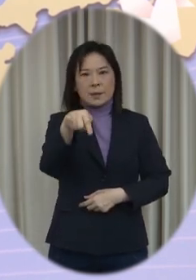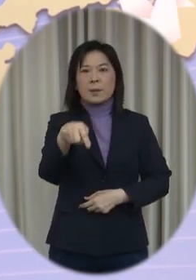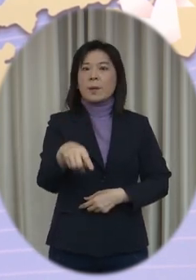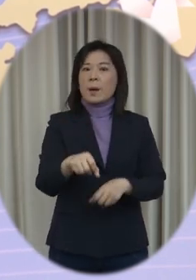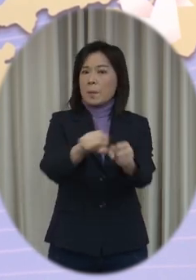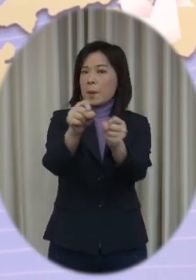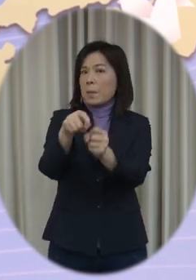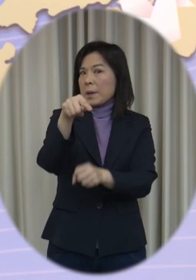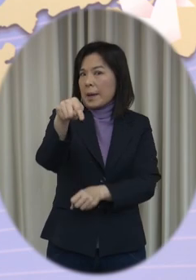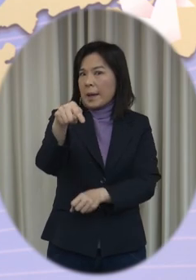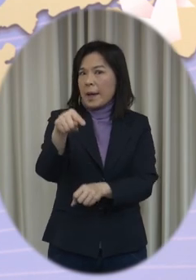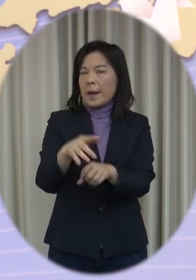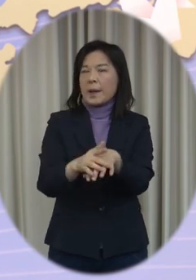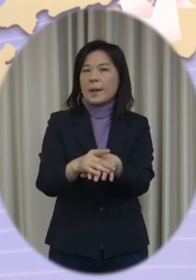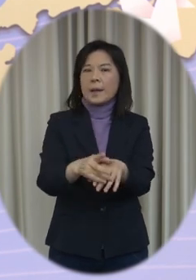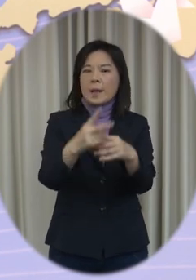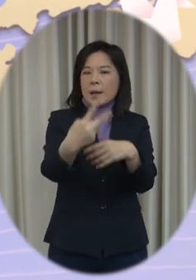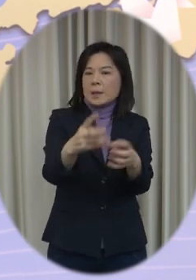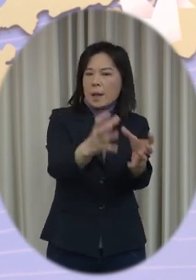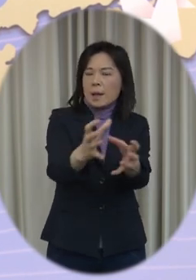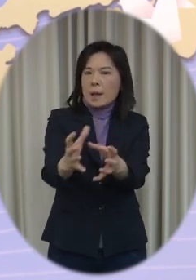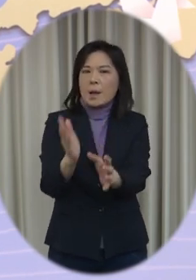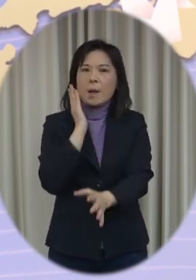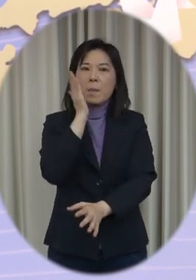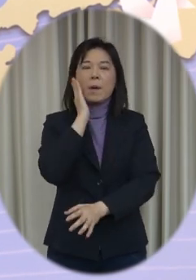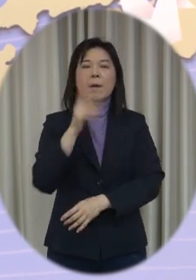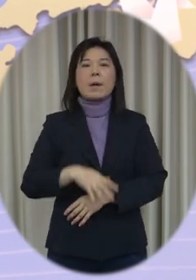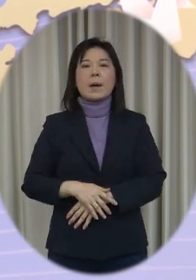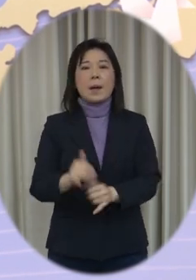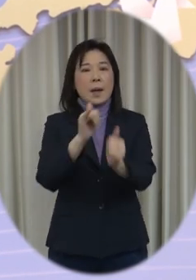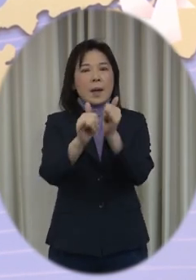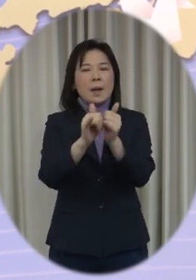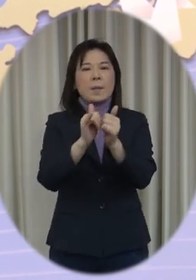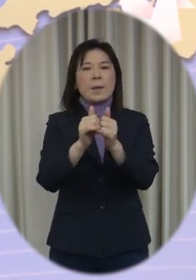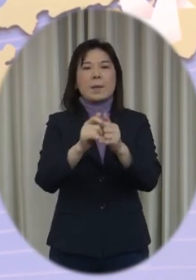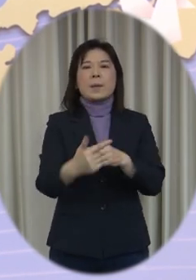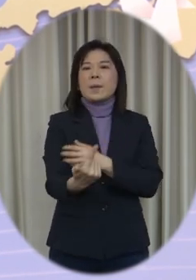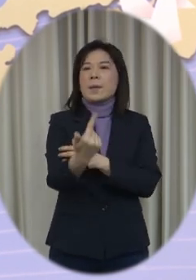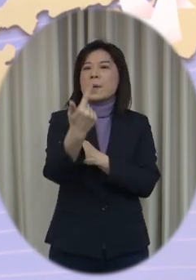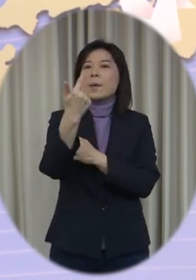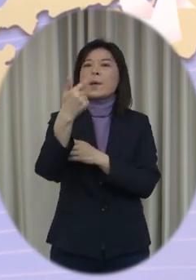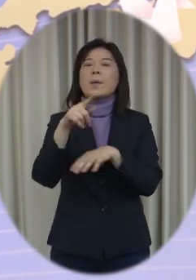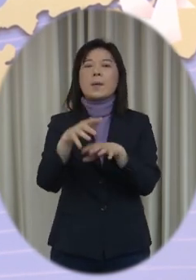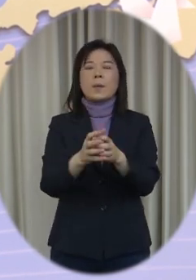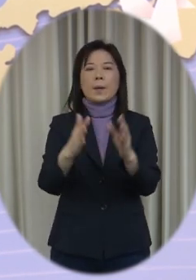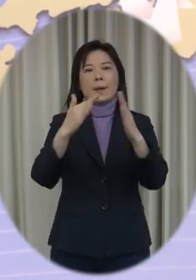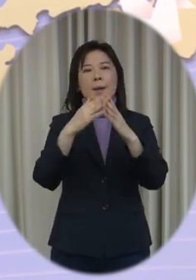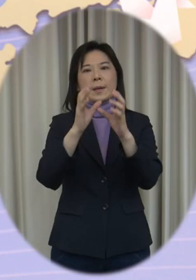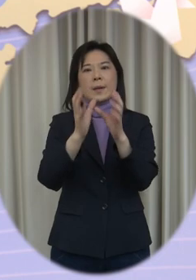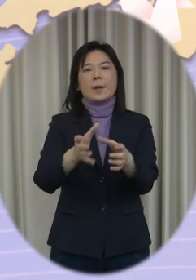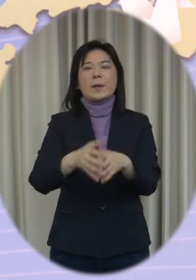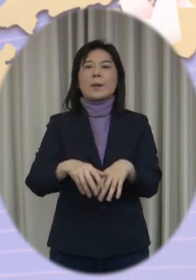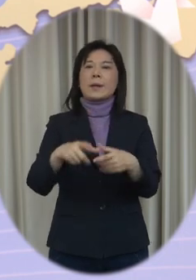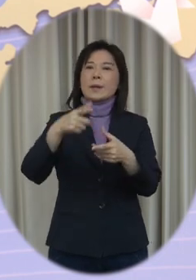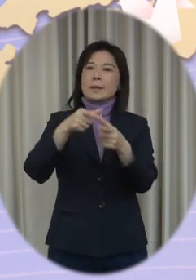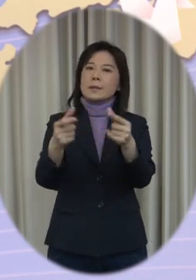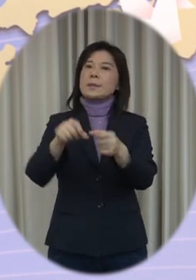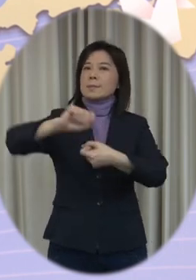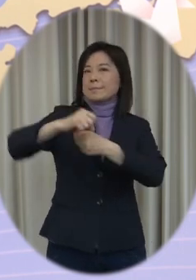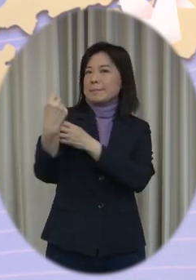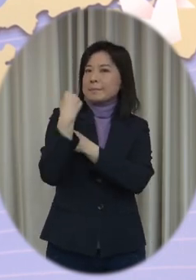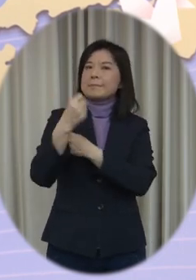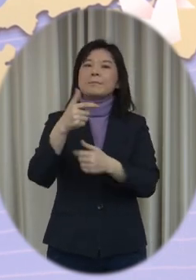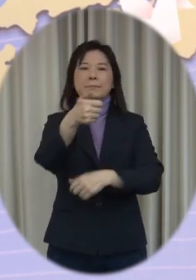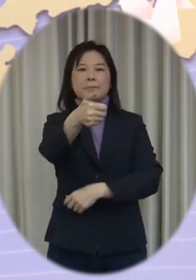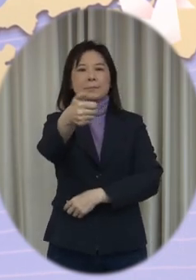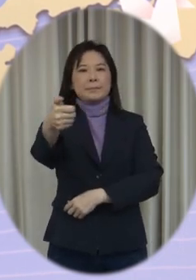作顺利进行，灾民可以早日重建家园，恢复美好的生活。日本加油，谢谢大家。